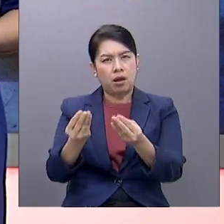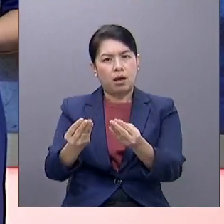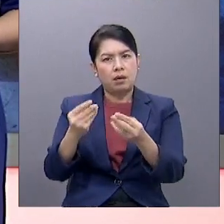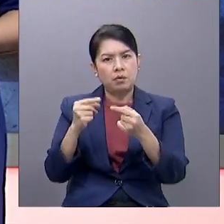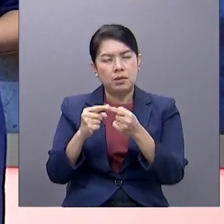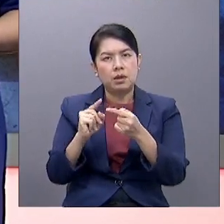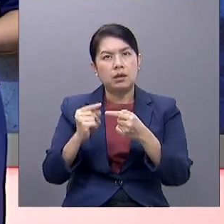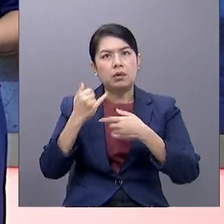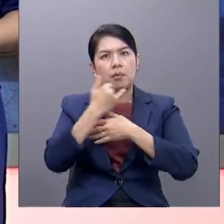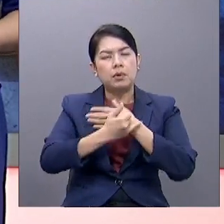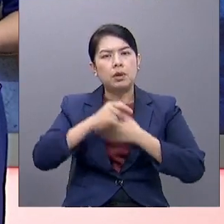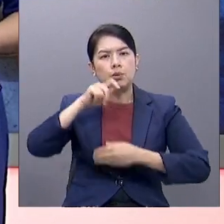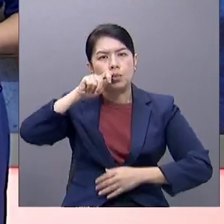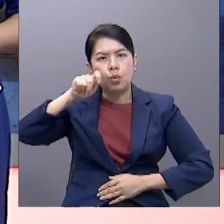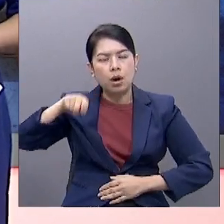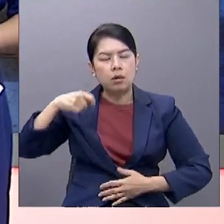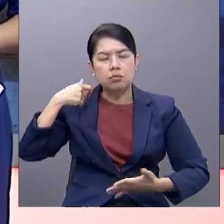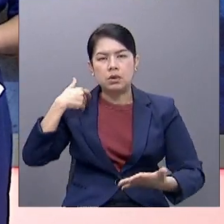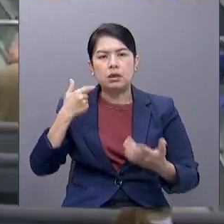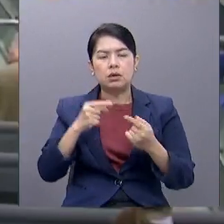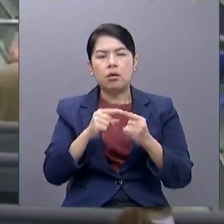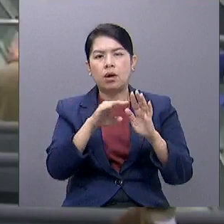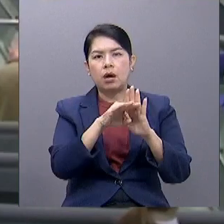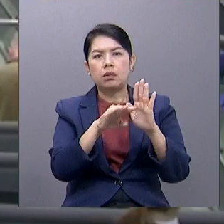เขตในการใช้งานได้อย่างไรบ้าง